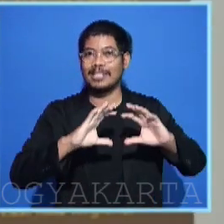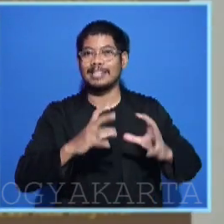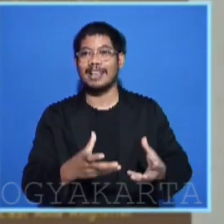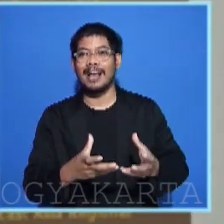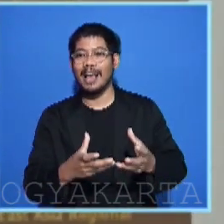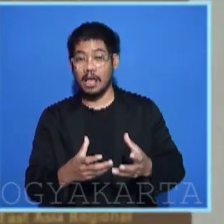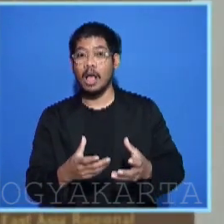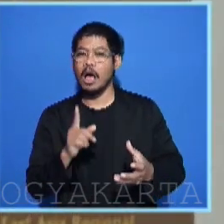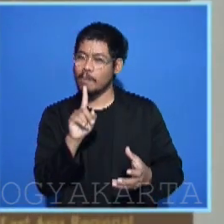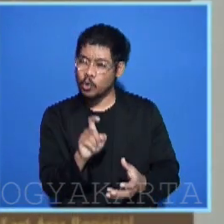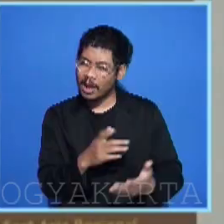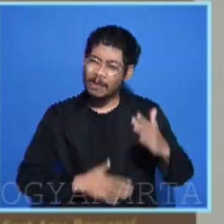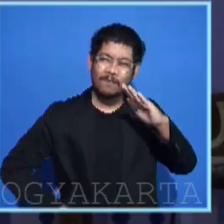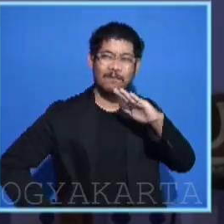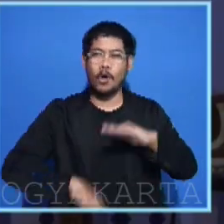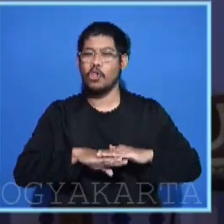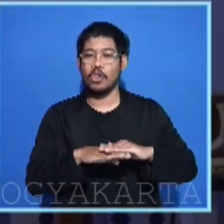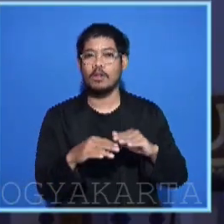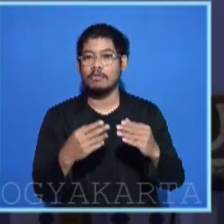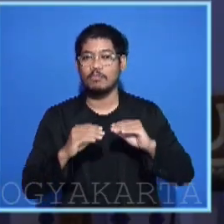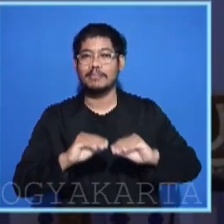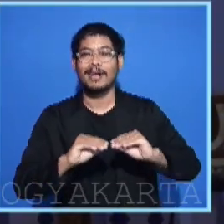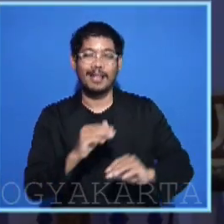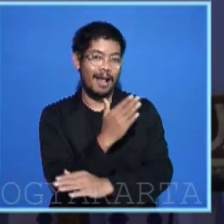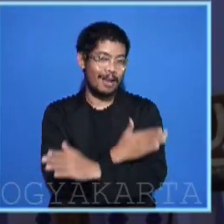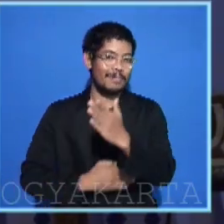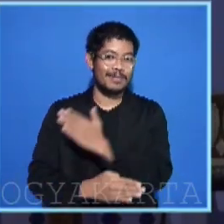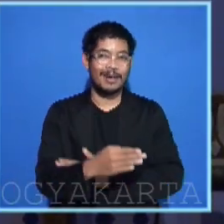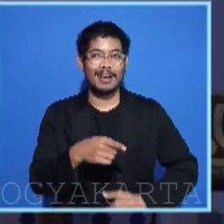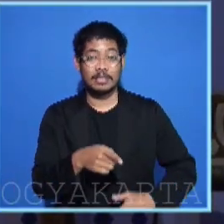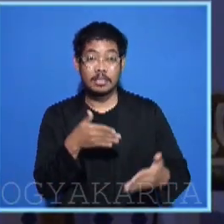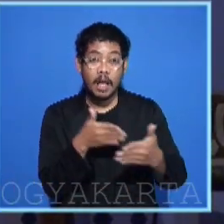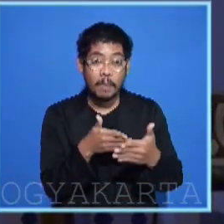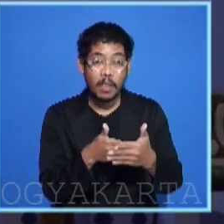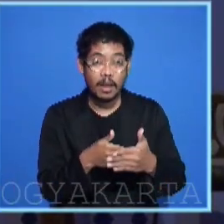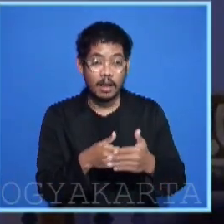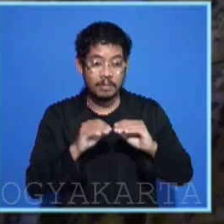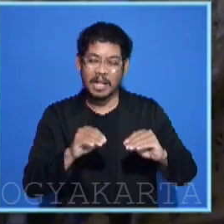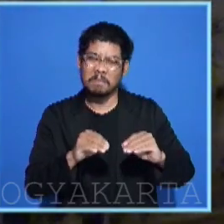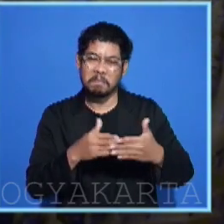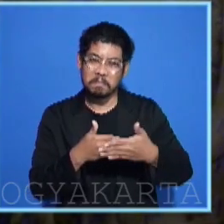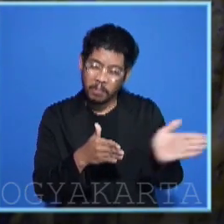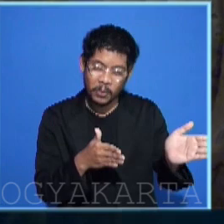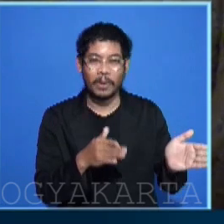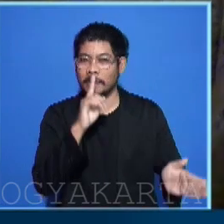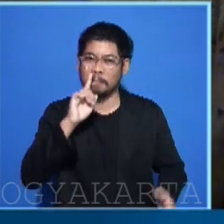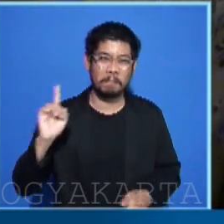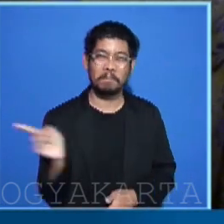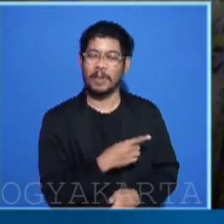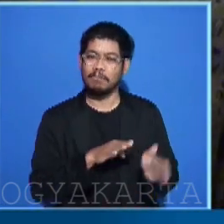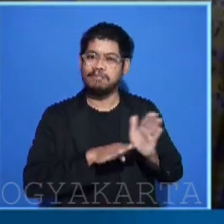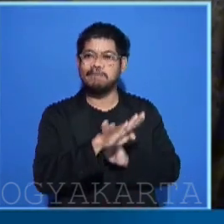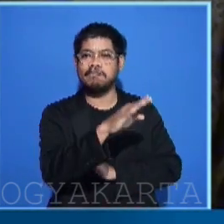hak pendidikan anak penyandang disabilitas, serta menghapus hambatan pendidikan bagi anak disabilitas. Saya kira